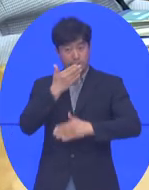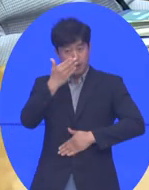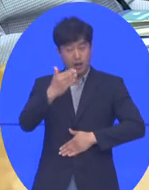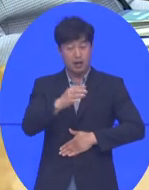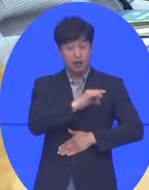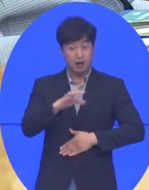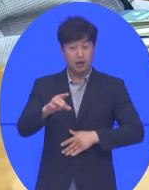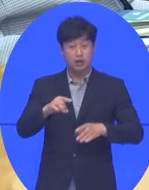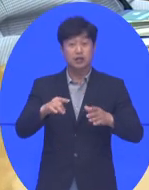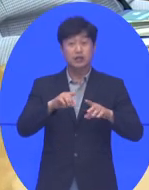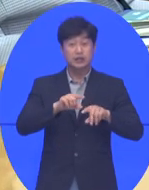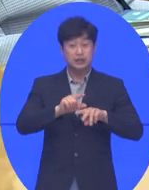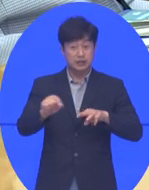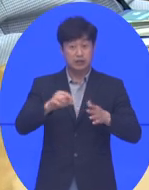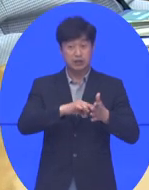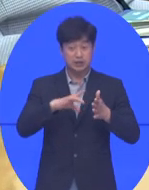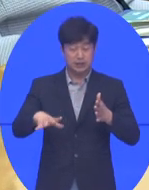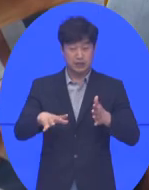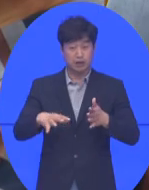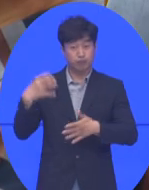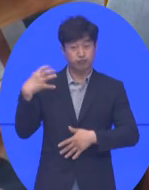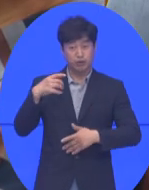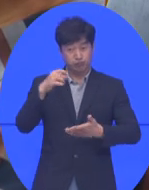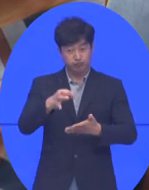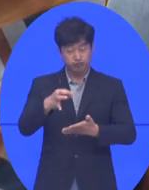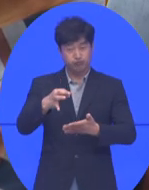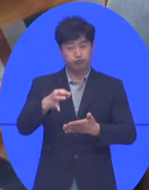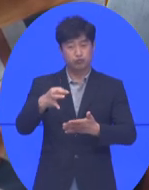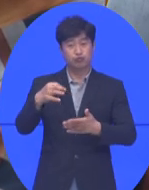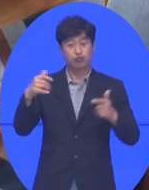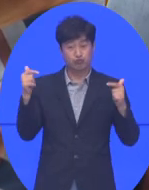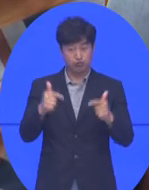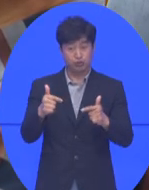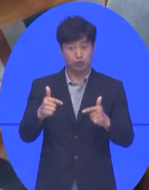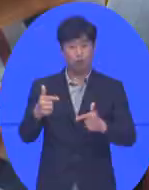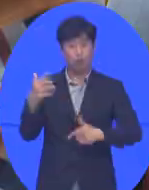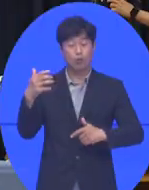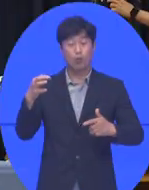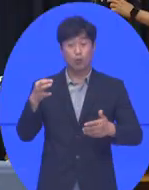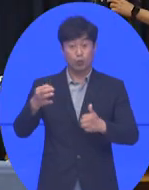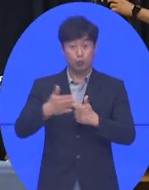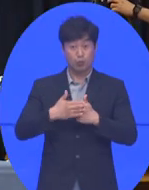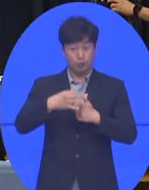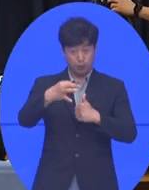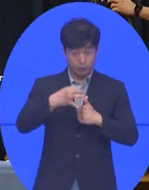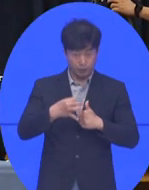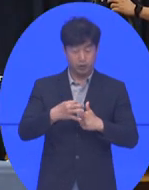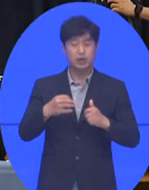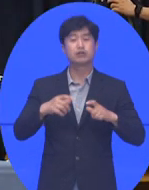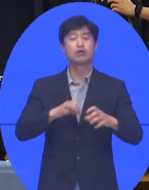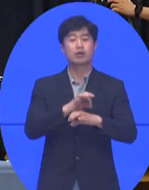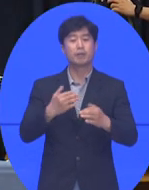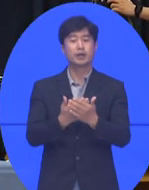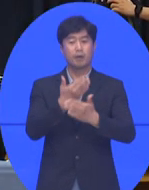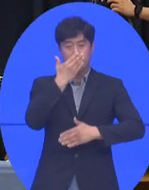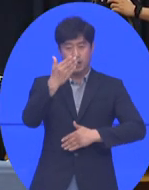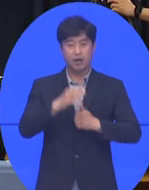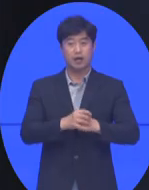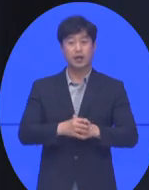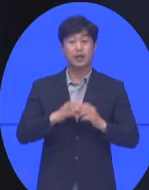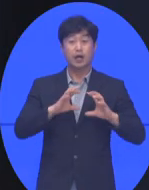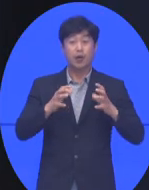각종 지방세나 부담금 감면, 자금 지원을 받을 수 있어 지역경제 활성화가 기대됩니다. 경기도는 국회에서 토론을